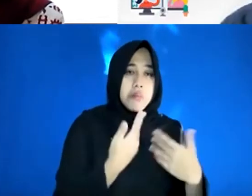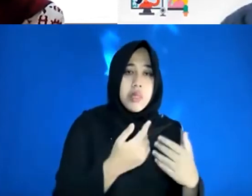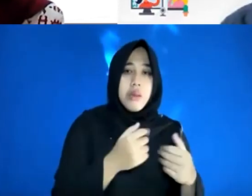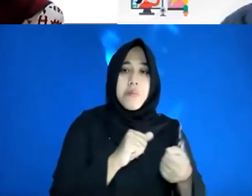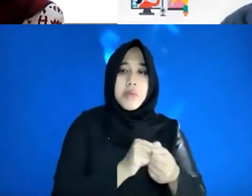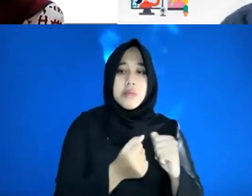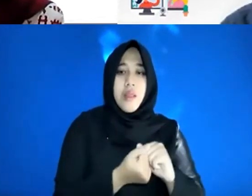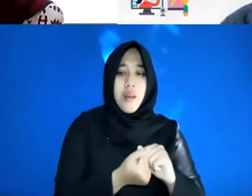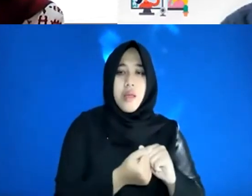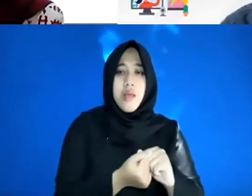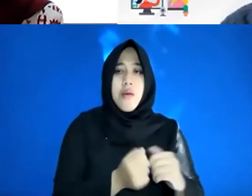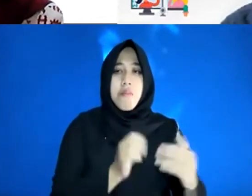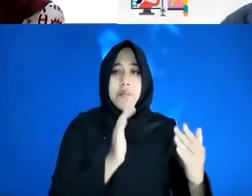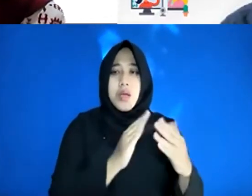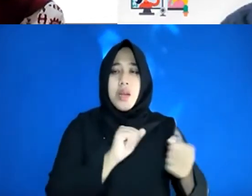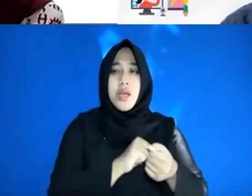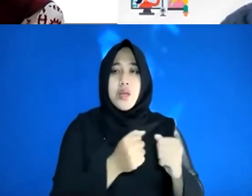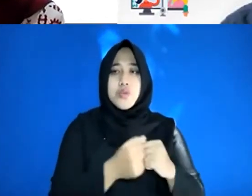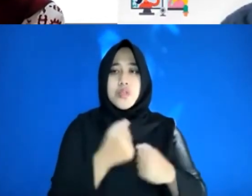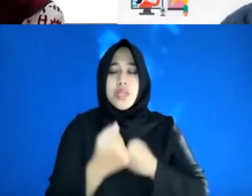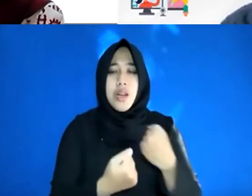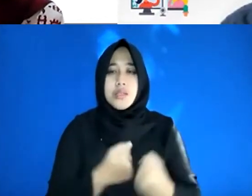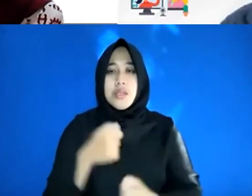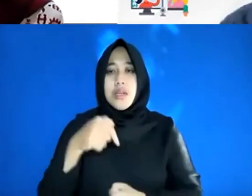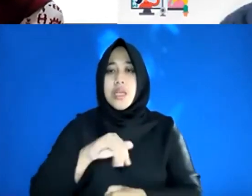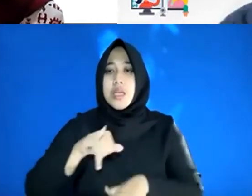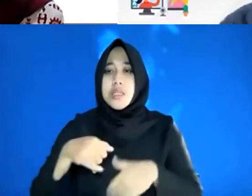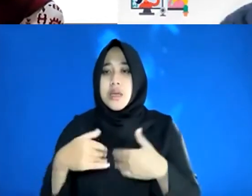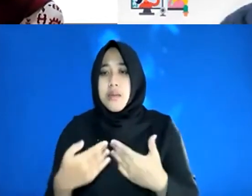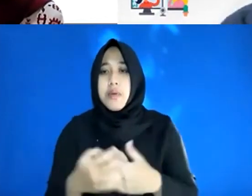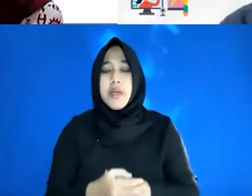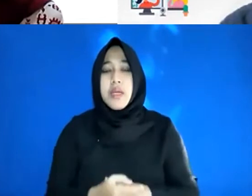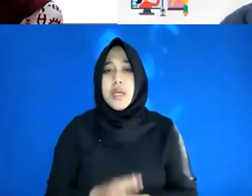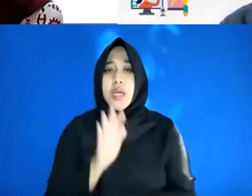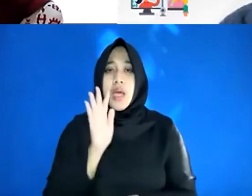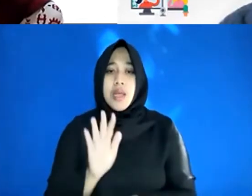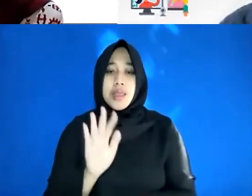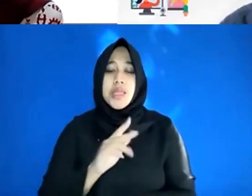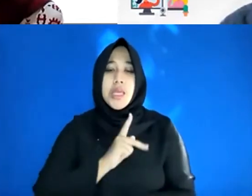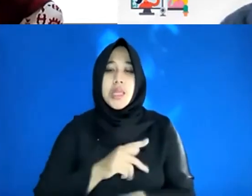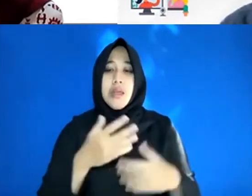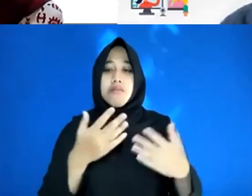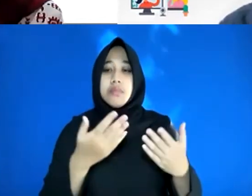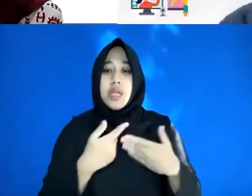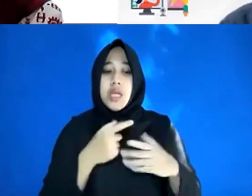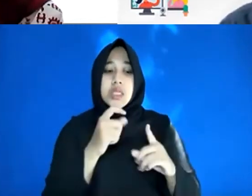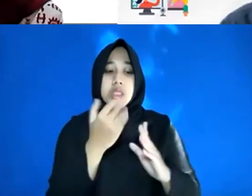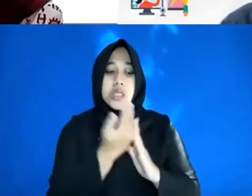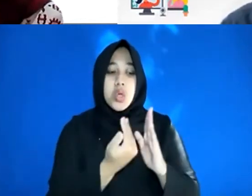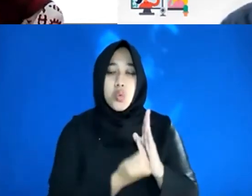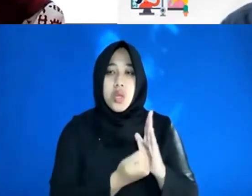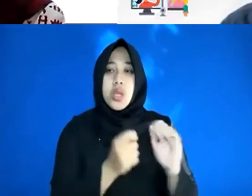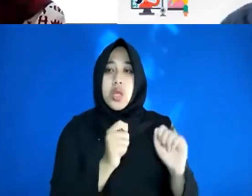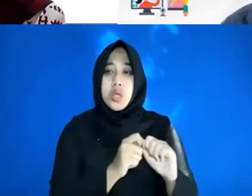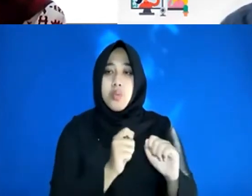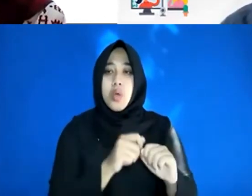permasalahan penanganan kasus yang sedang dilaksanakan. Sehingga ketika nanti kita pada jadwal yang sudah ditentukan,